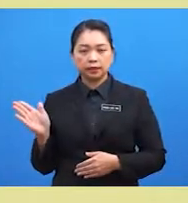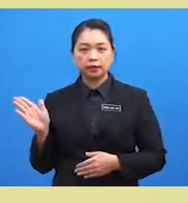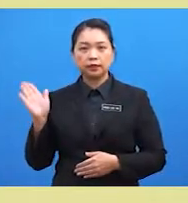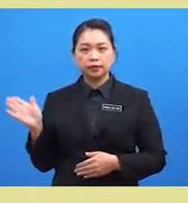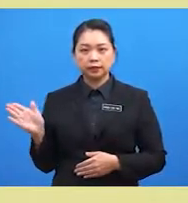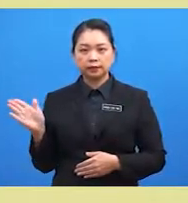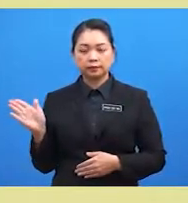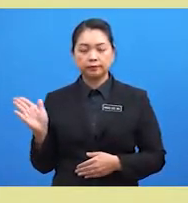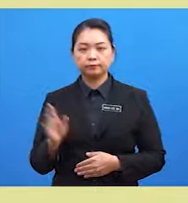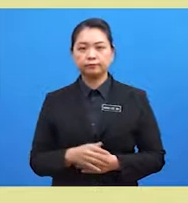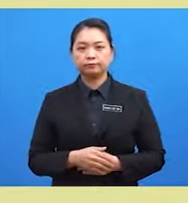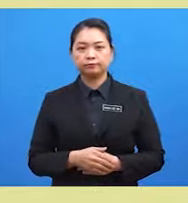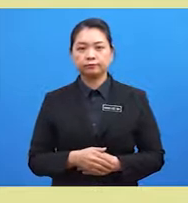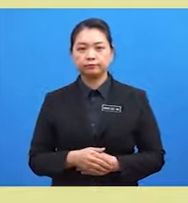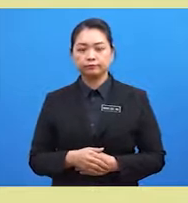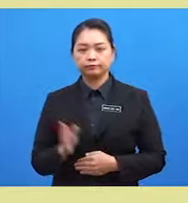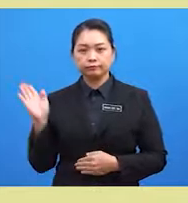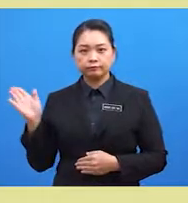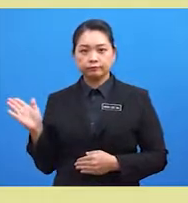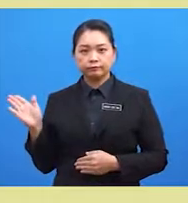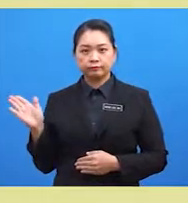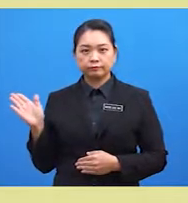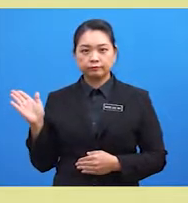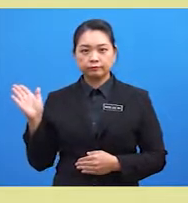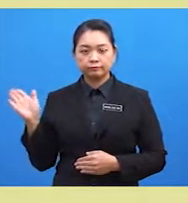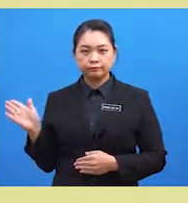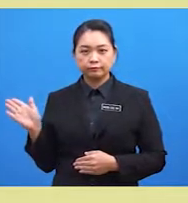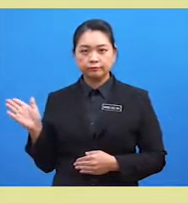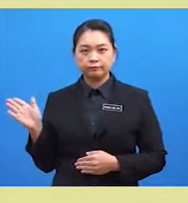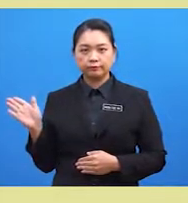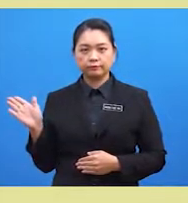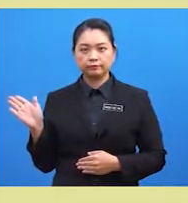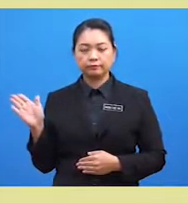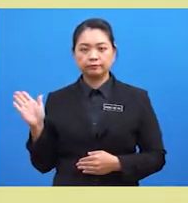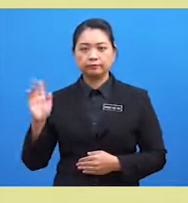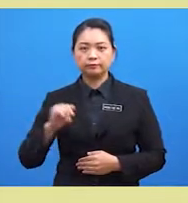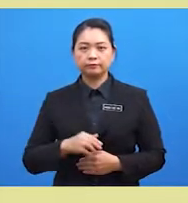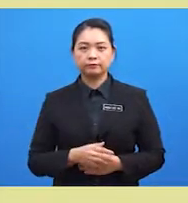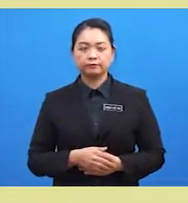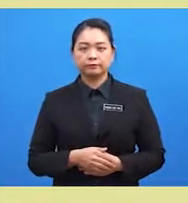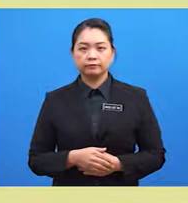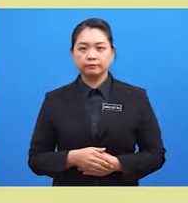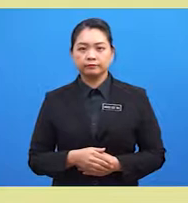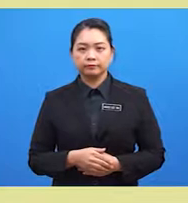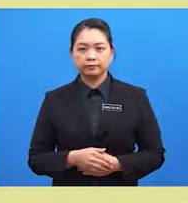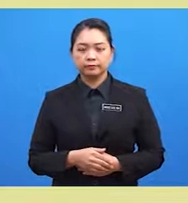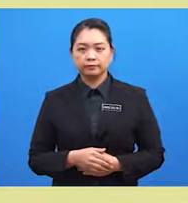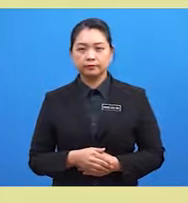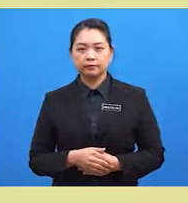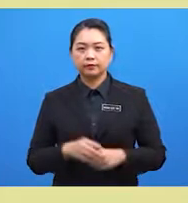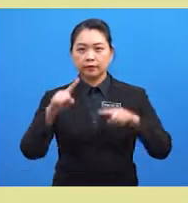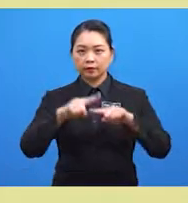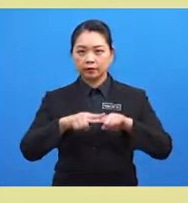seloka, syair, gurindam, mantra, teromba dan talibun.